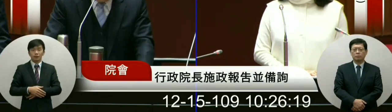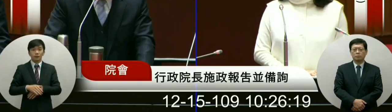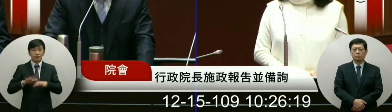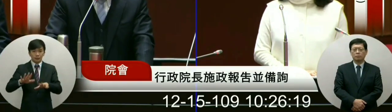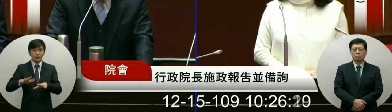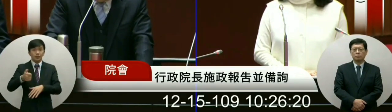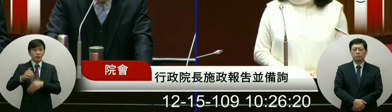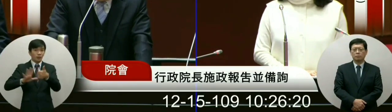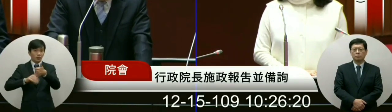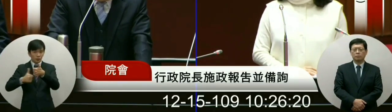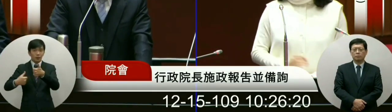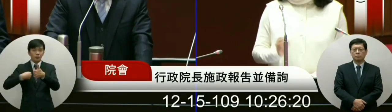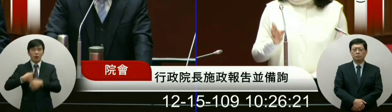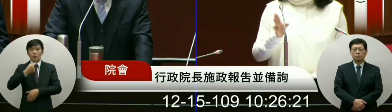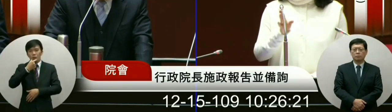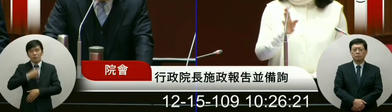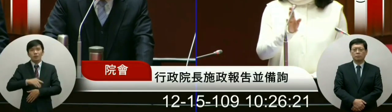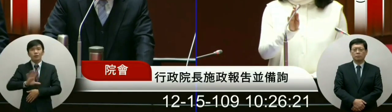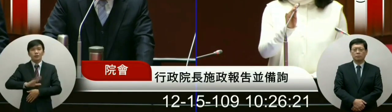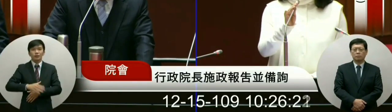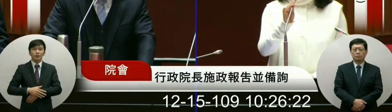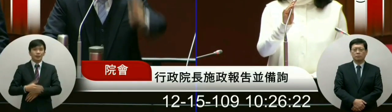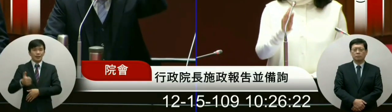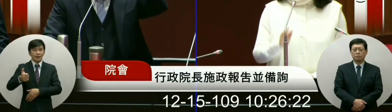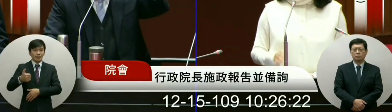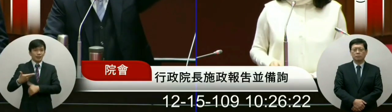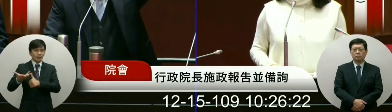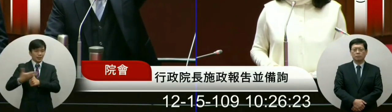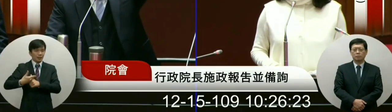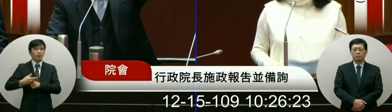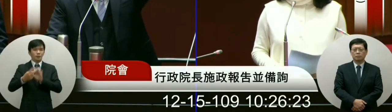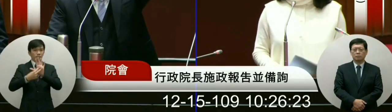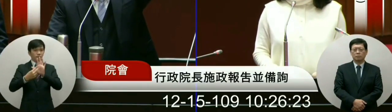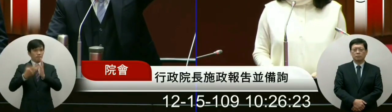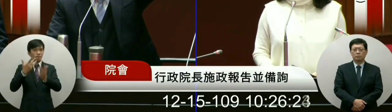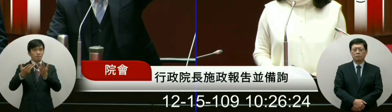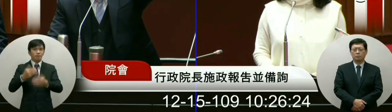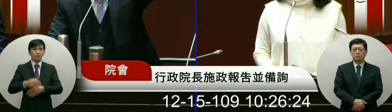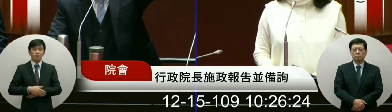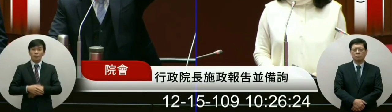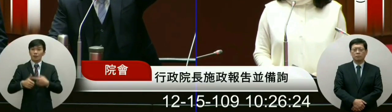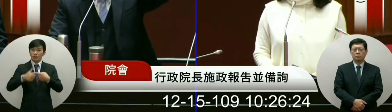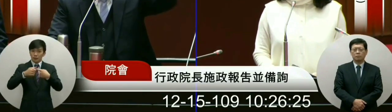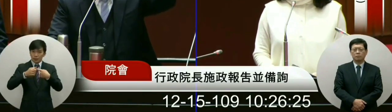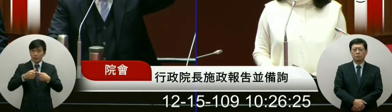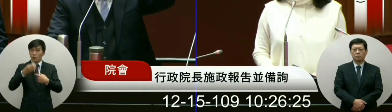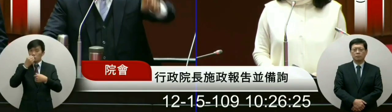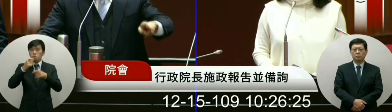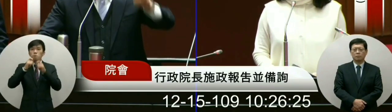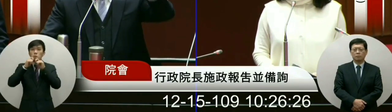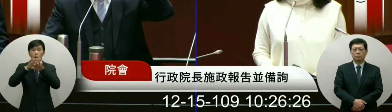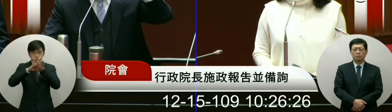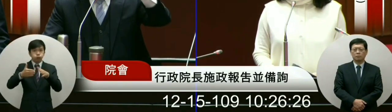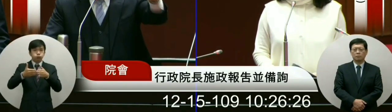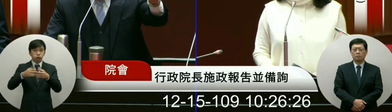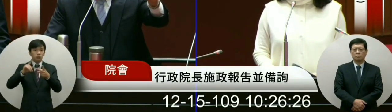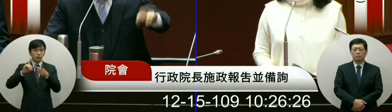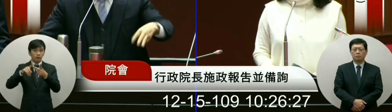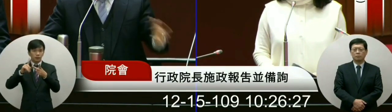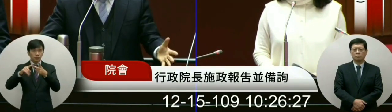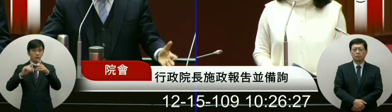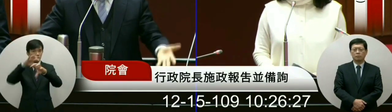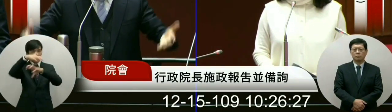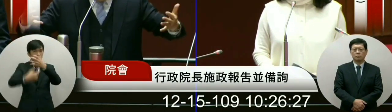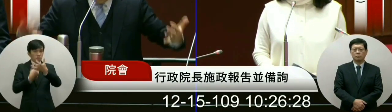占时间，谢谢委员让我完整的讲完，就是第一，食品安全第一，第二，要走向国